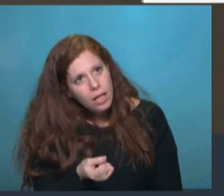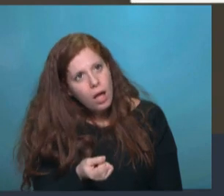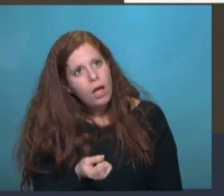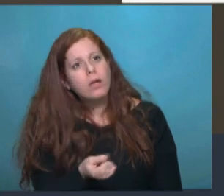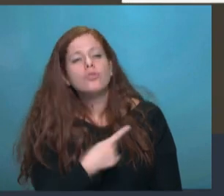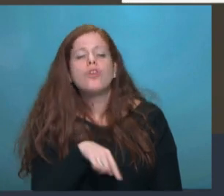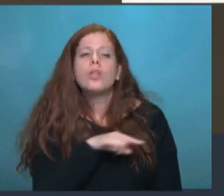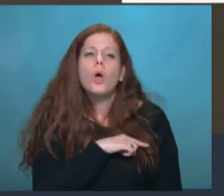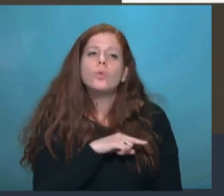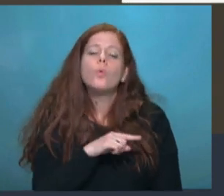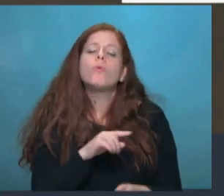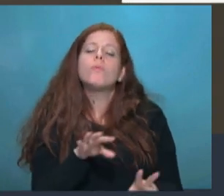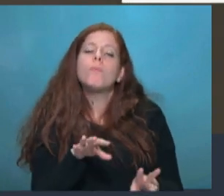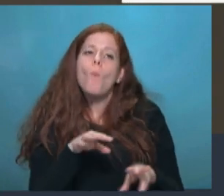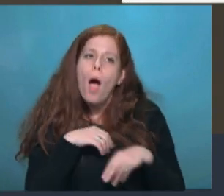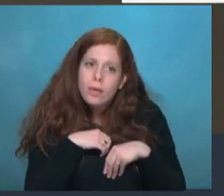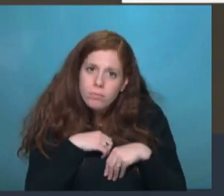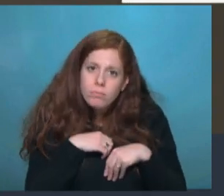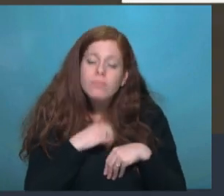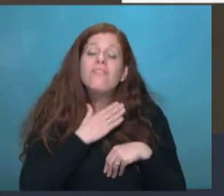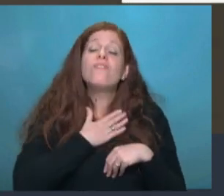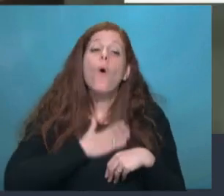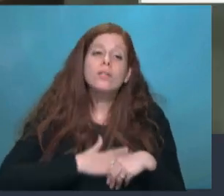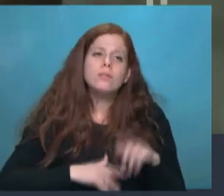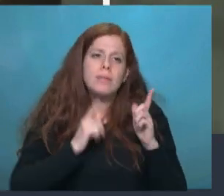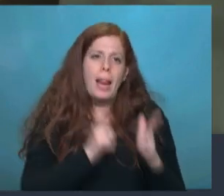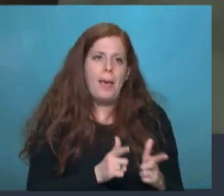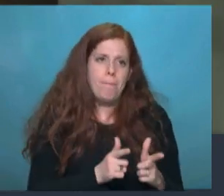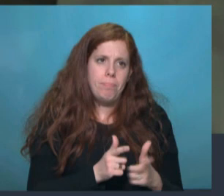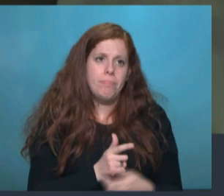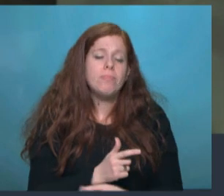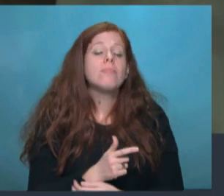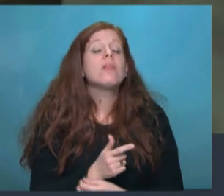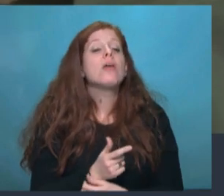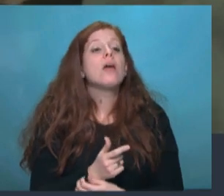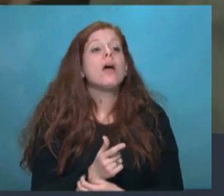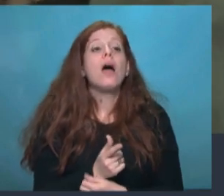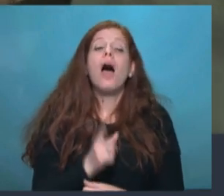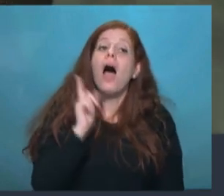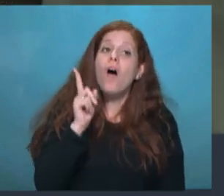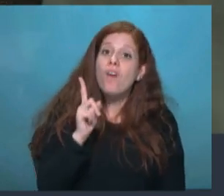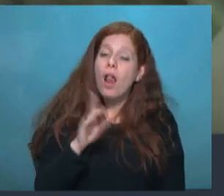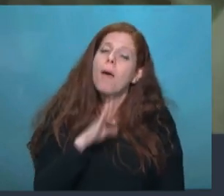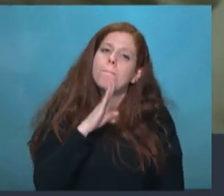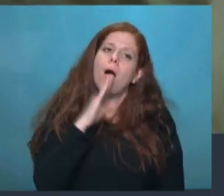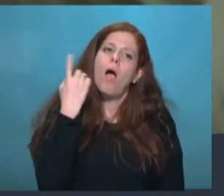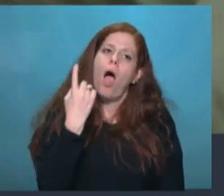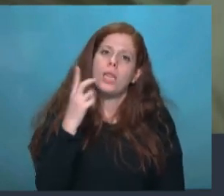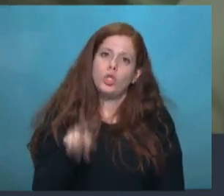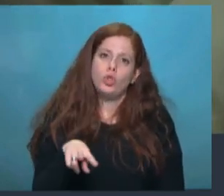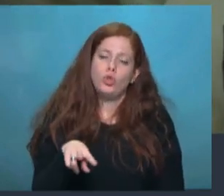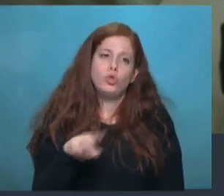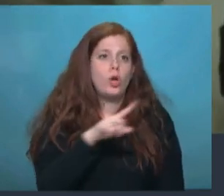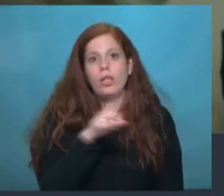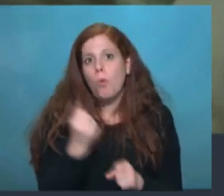שאנחנו מוכנים ורוצים להילחם, אבל יש בעיה אחת, אתם לא מפעילים